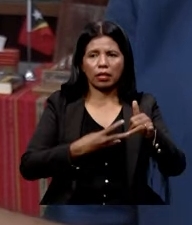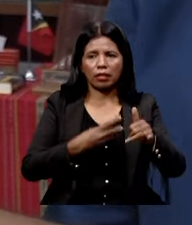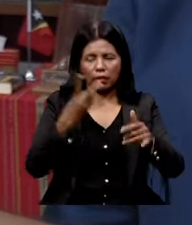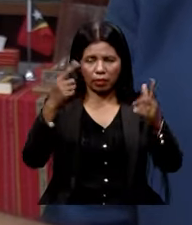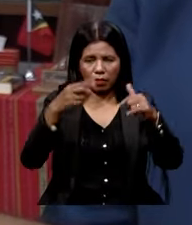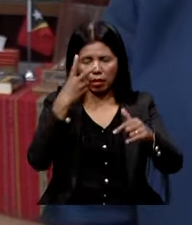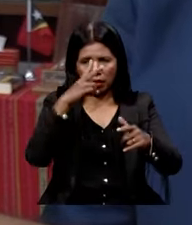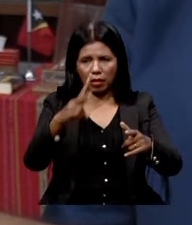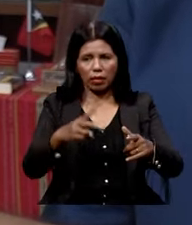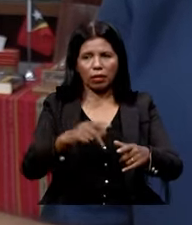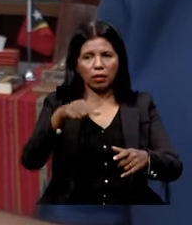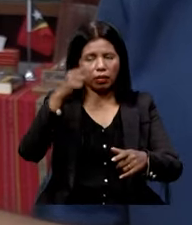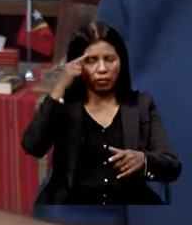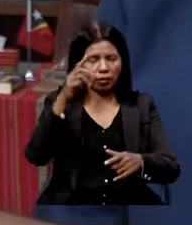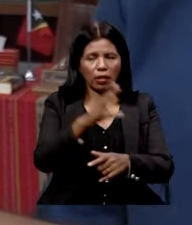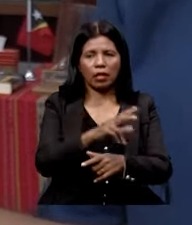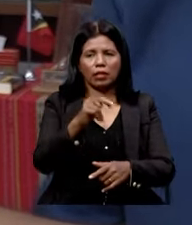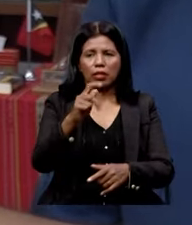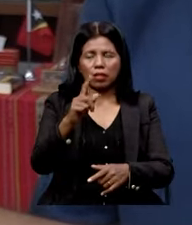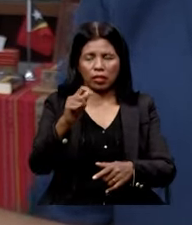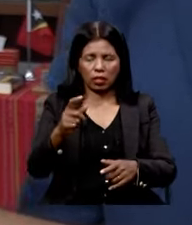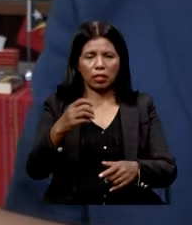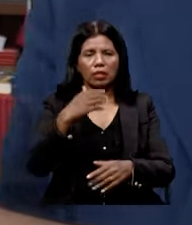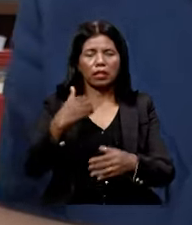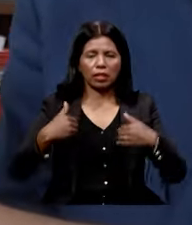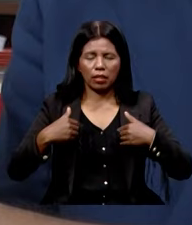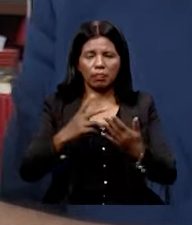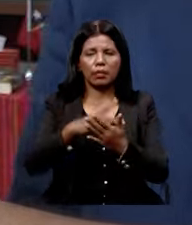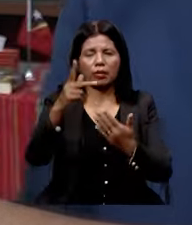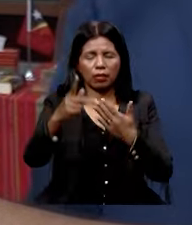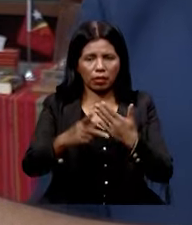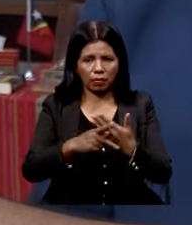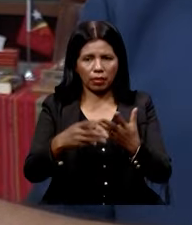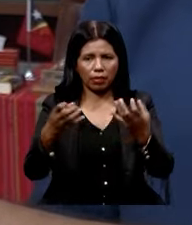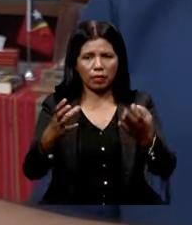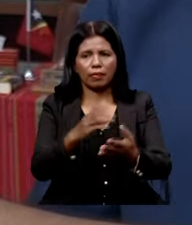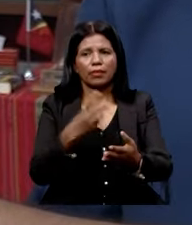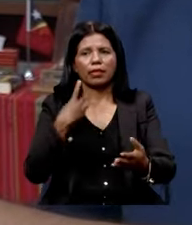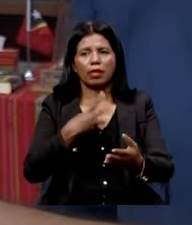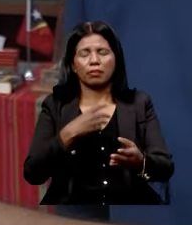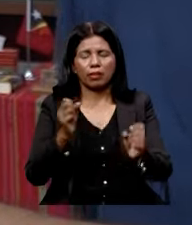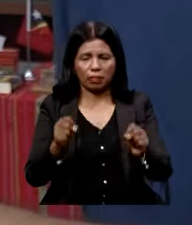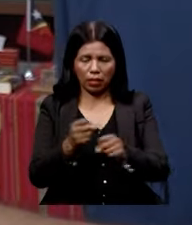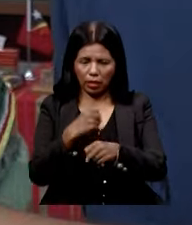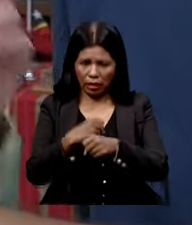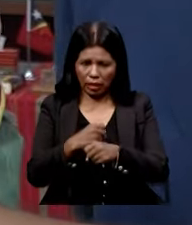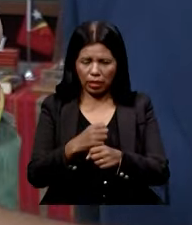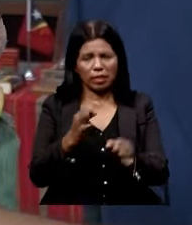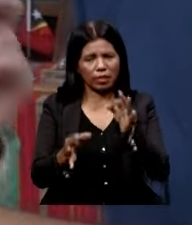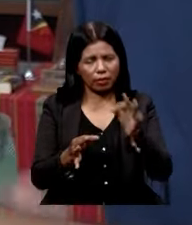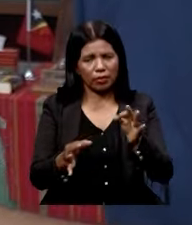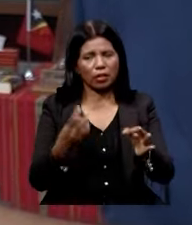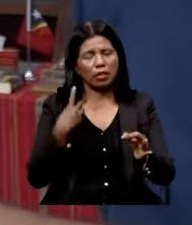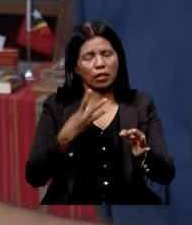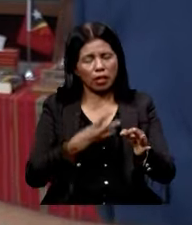5 tahun kemarin adalah Gubernur Nusa Tenggara Timur, dan beberapa program itu yang kami sudah lakukan, mungkin itu bisa kami dalam